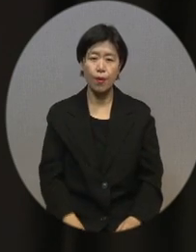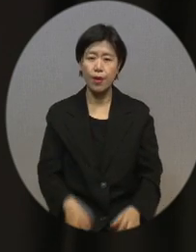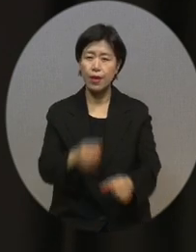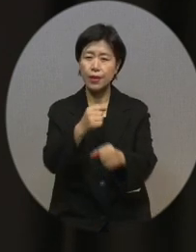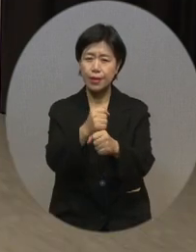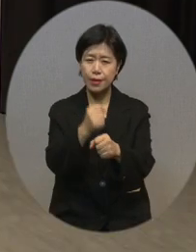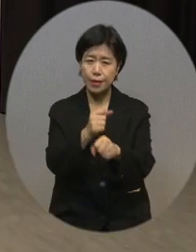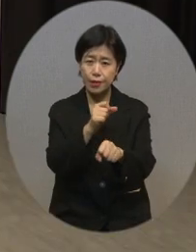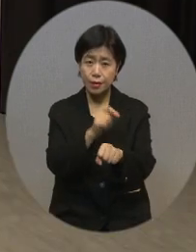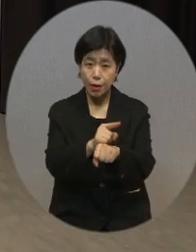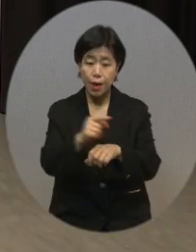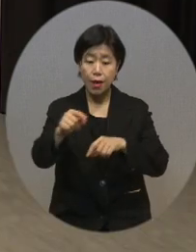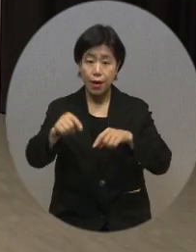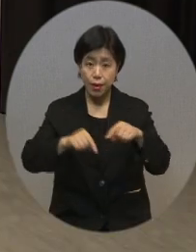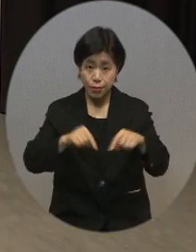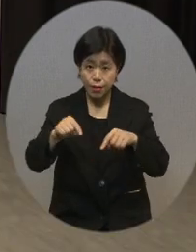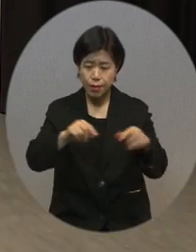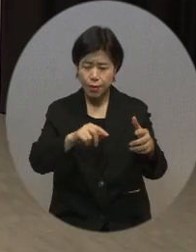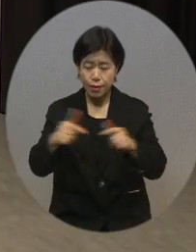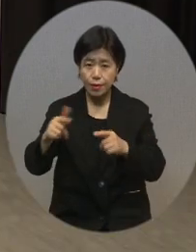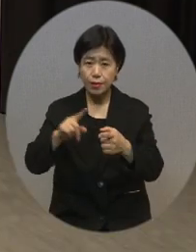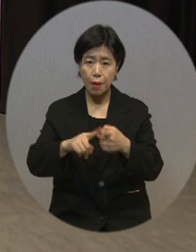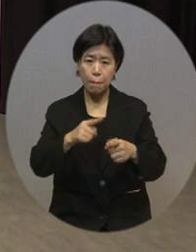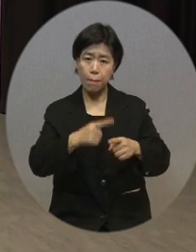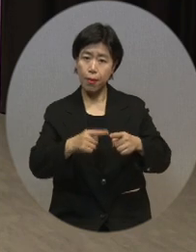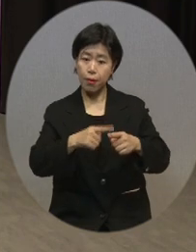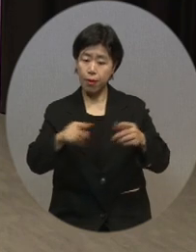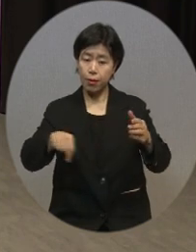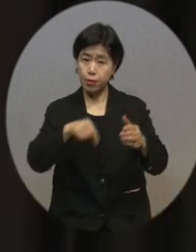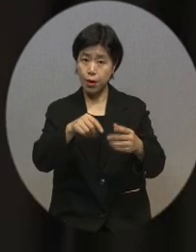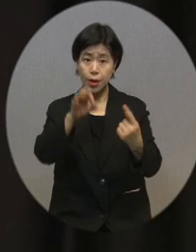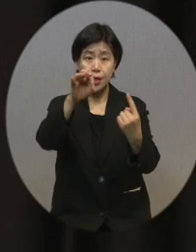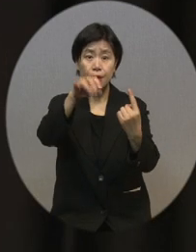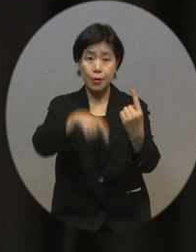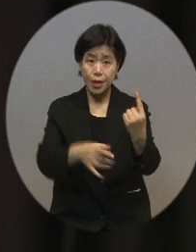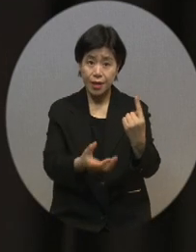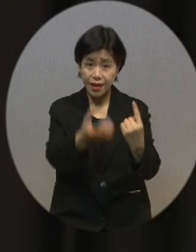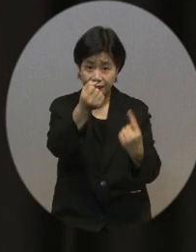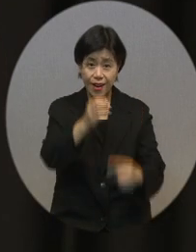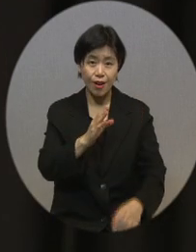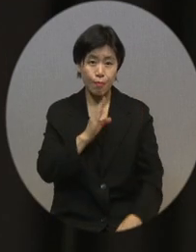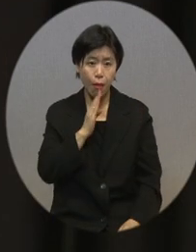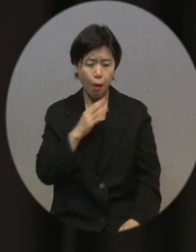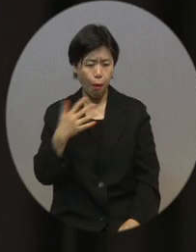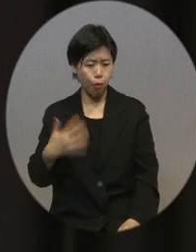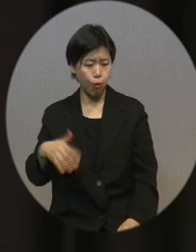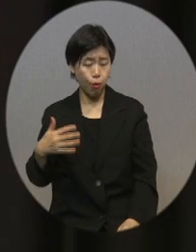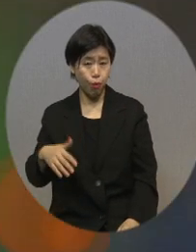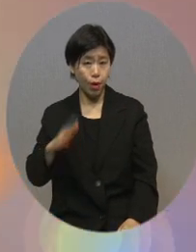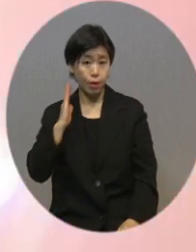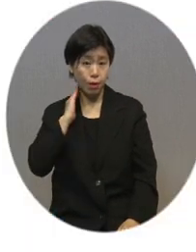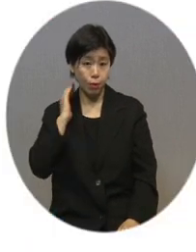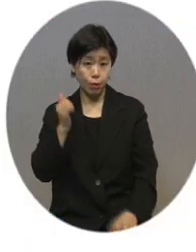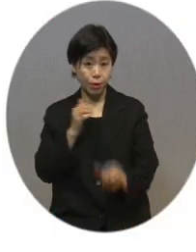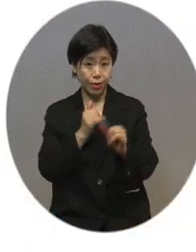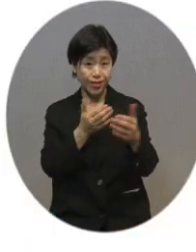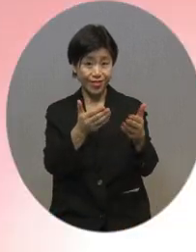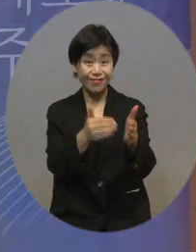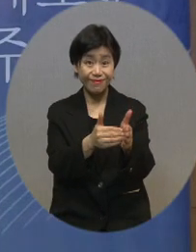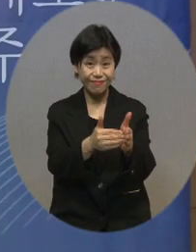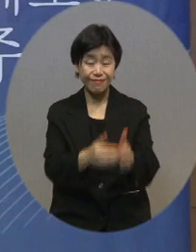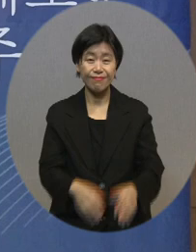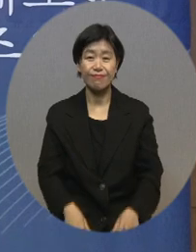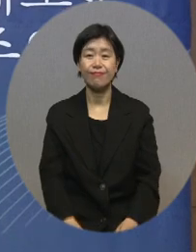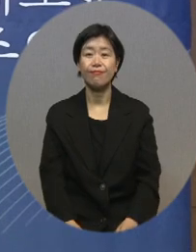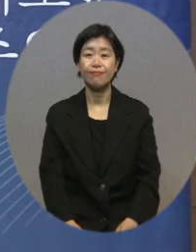평가에 1위를 하셨어요. 네. 이게 대단한 건데 대통령 표창을 받고. 네.